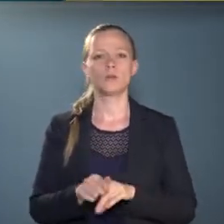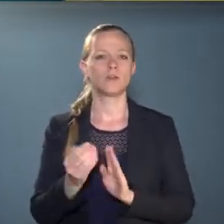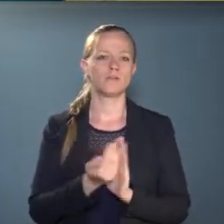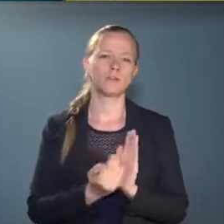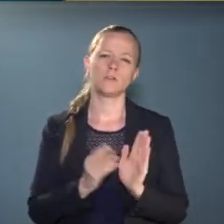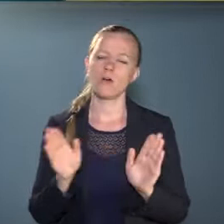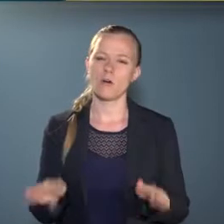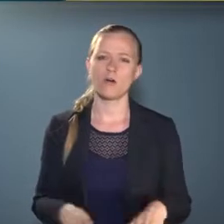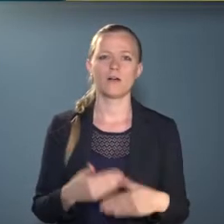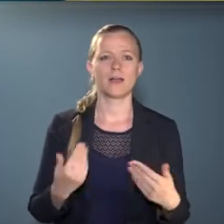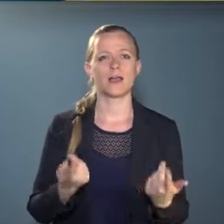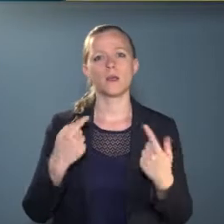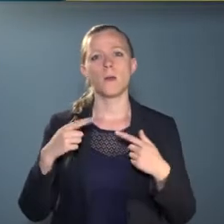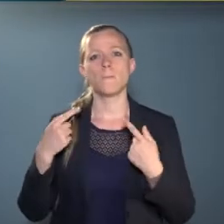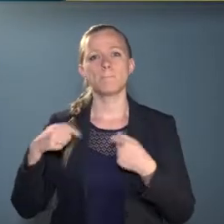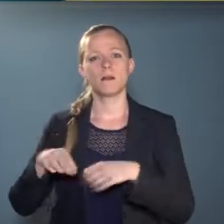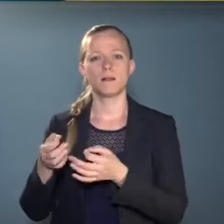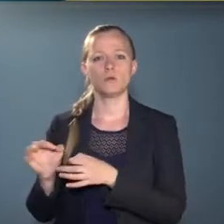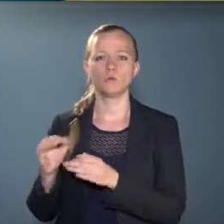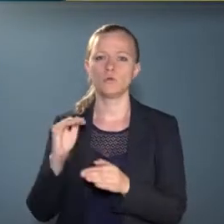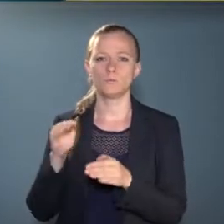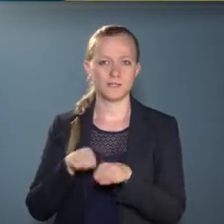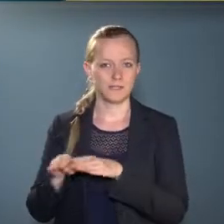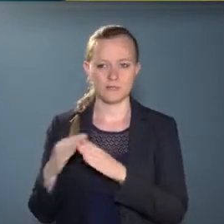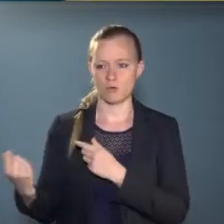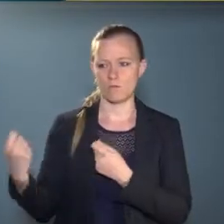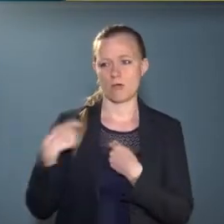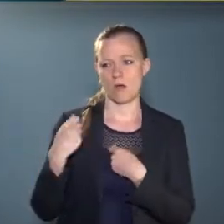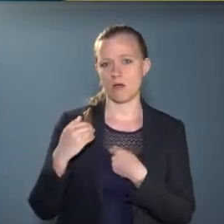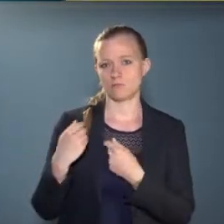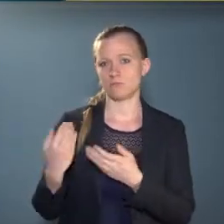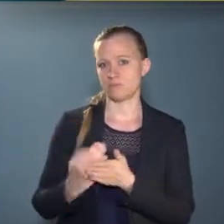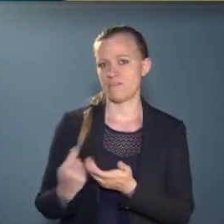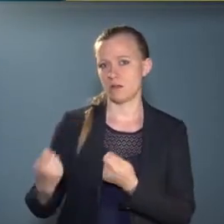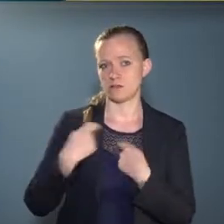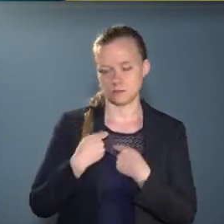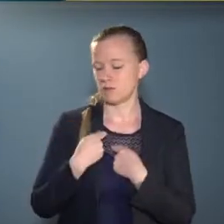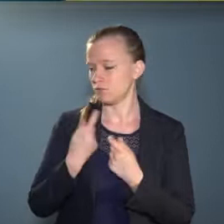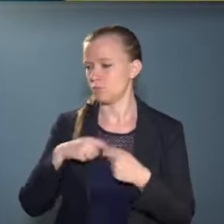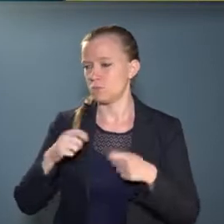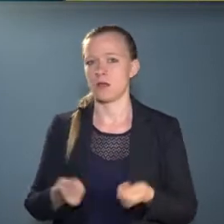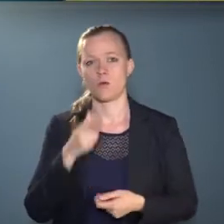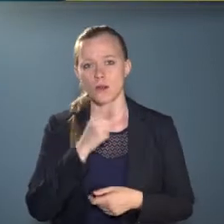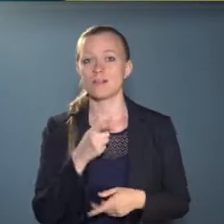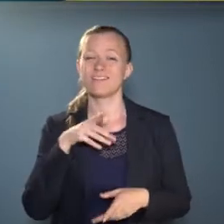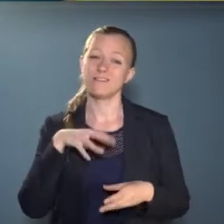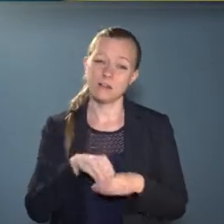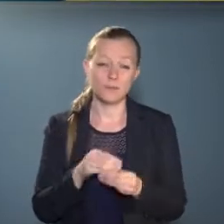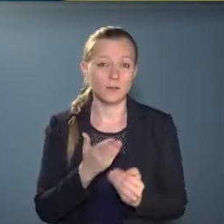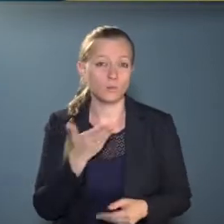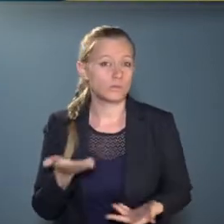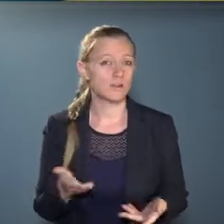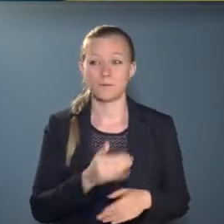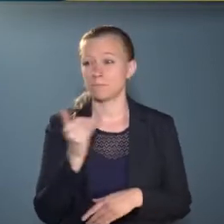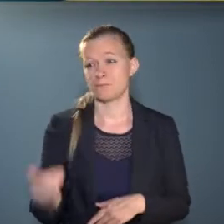legyen bármi, amit a belügyminiszter a TEK-re fog róni, és nekünk kell megcsinálni, azt meg fogjuk tudni oldani. Az, hogy lesz benne kudarc, egy ilyen